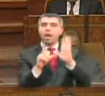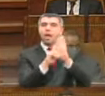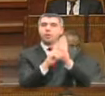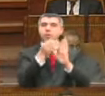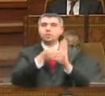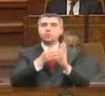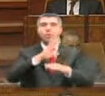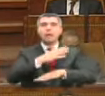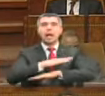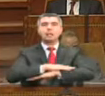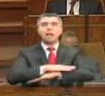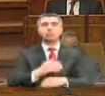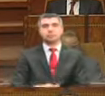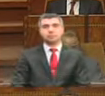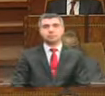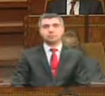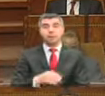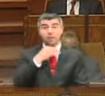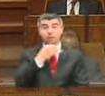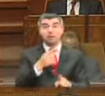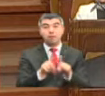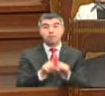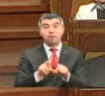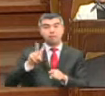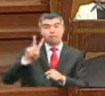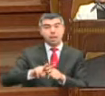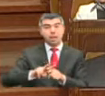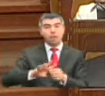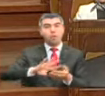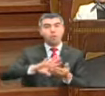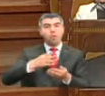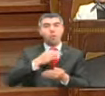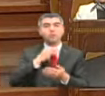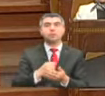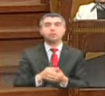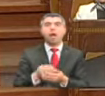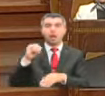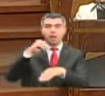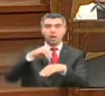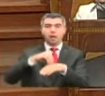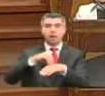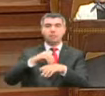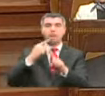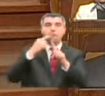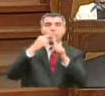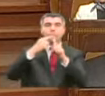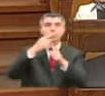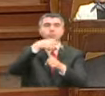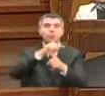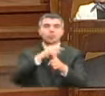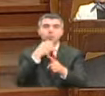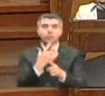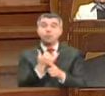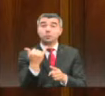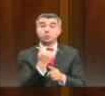الحقة. ووعياً منا بهذه المتطلبات، نجدد التأكيد على المواقف